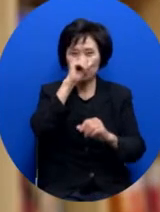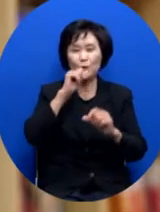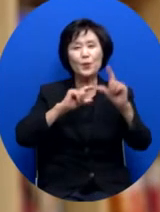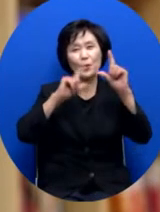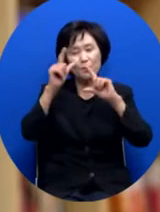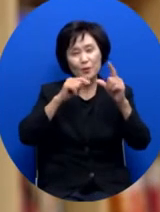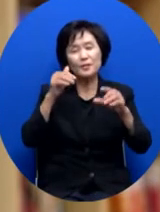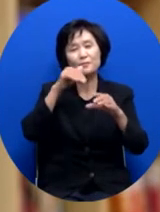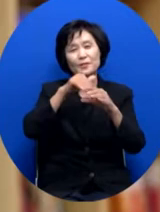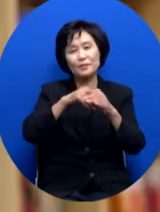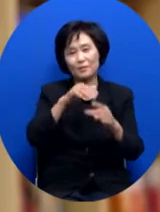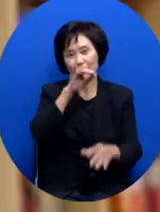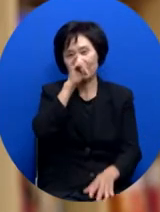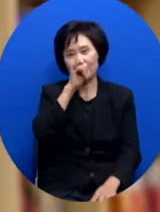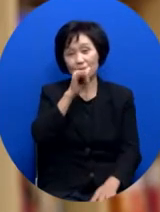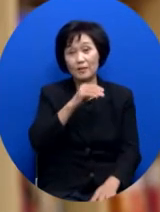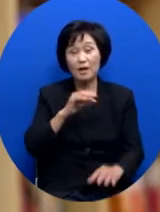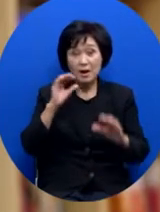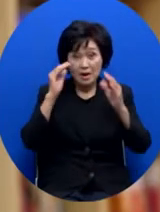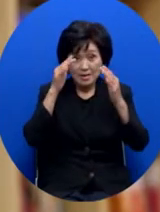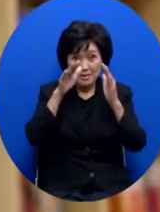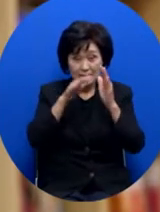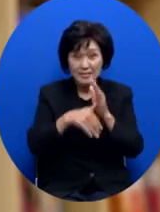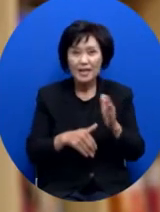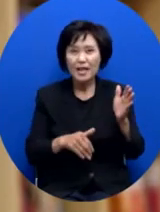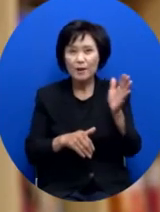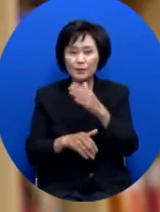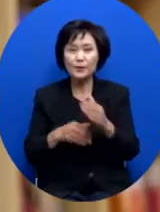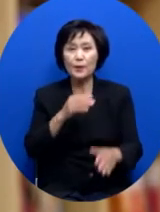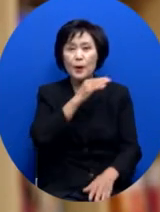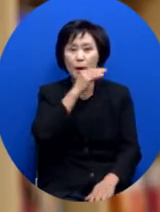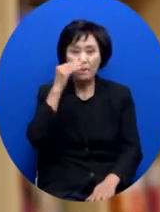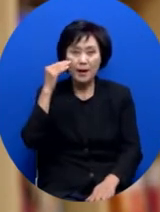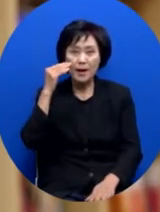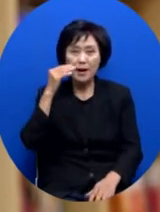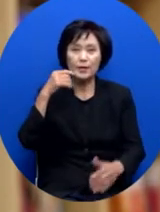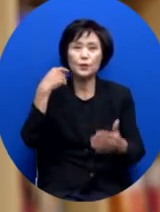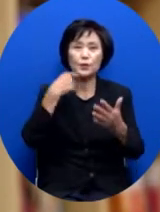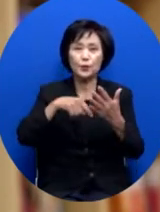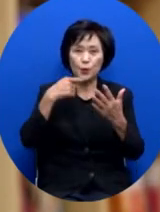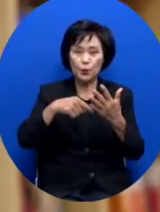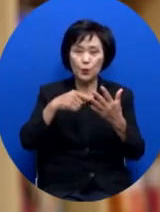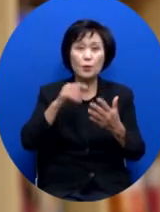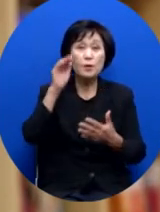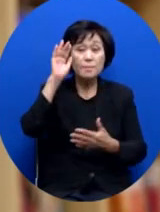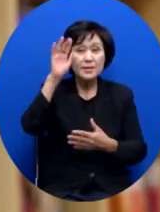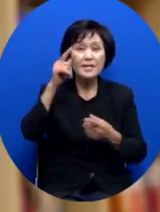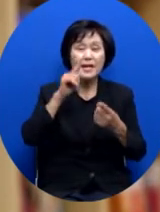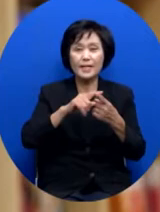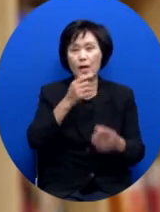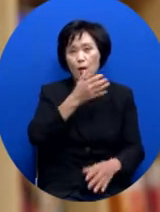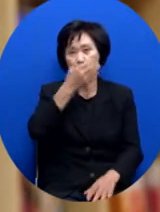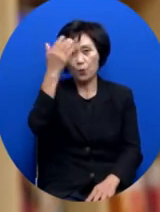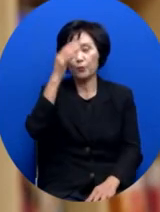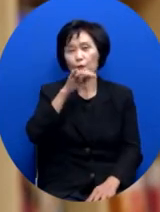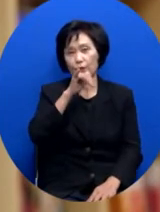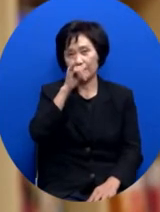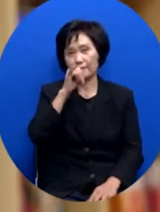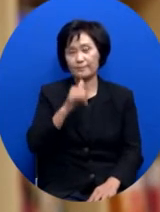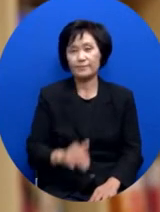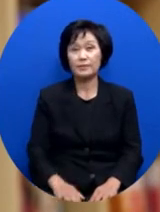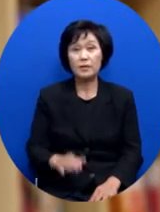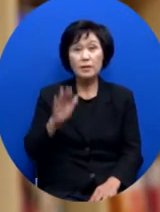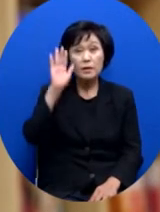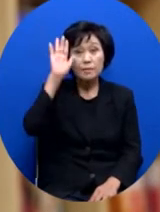학생들이 어릴 때부터 바른 인문학적인 지식과 그리고 미래의 교육이란 파도를 가지고 있습니다 미래교육 이 뭘까 봤을 때는